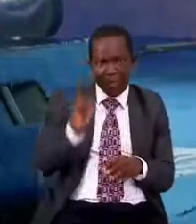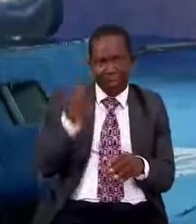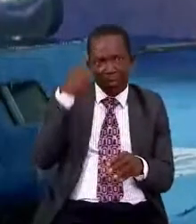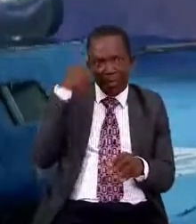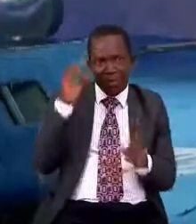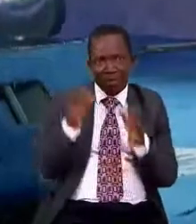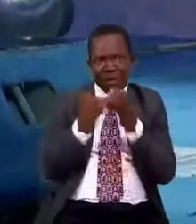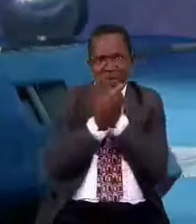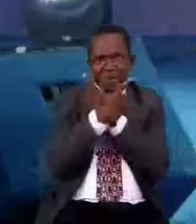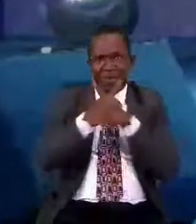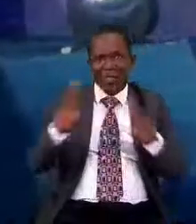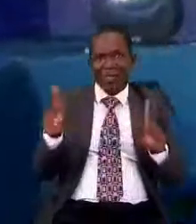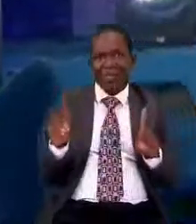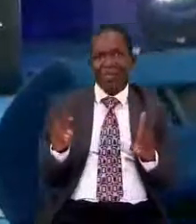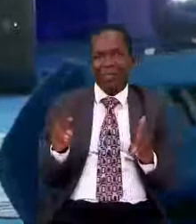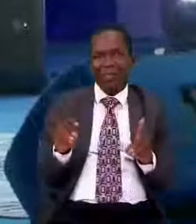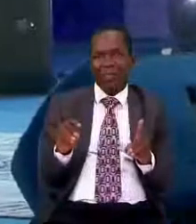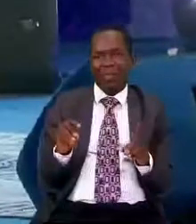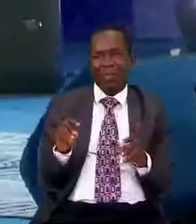il commença à leur dire,